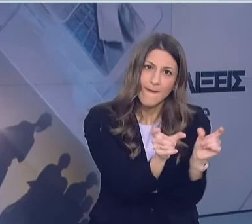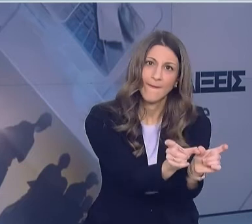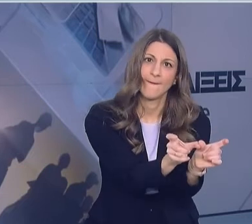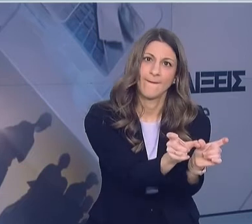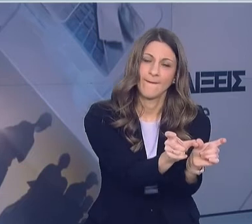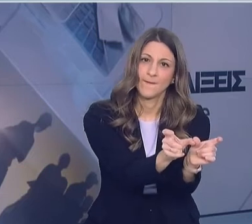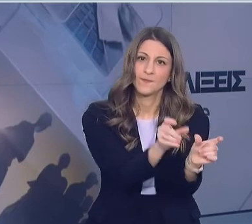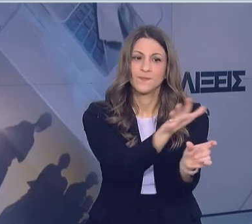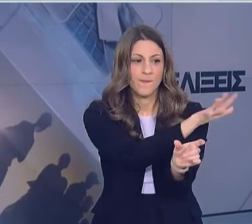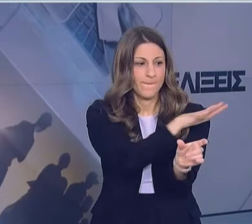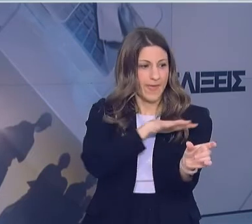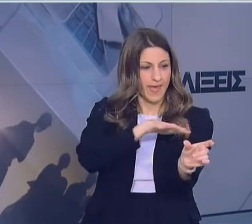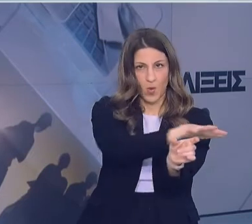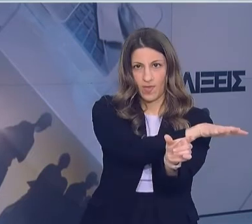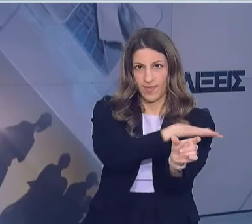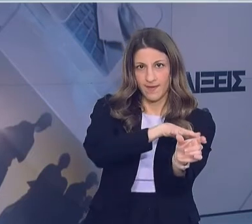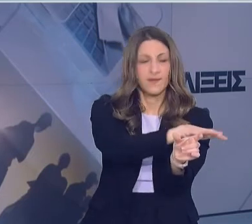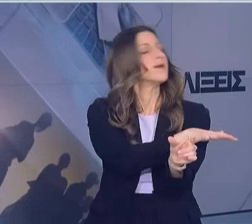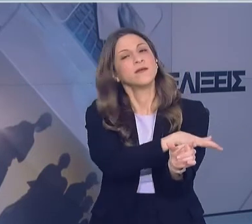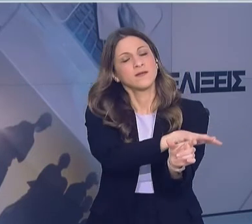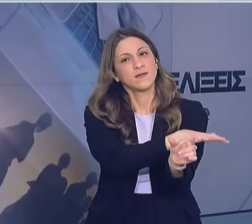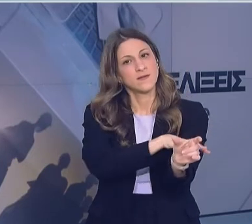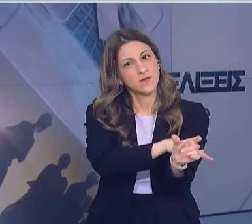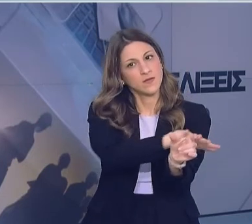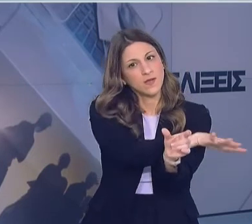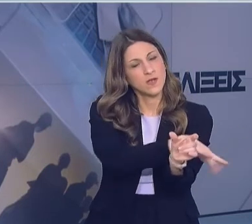εκτός της περιοχής που διέμεινε η 22χρονη έγκυος,